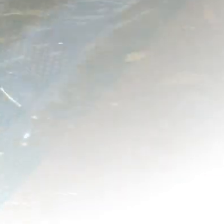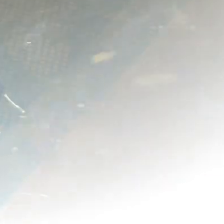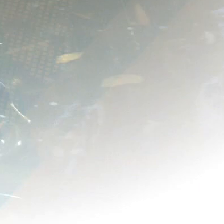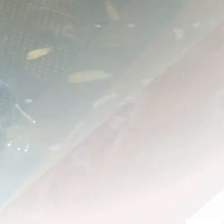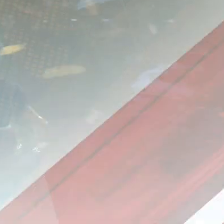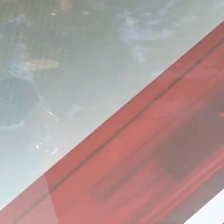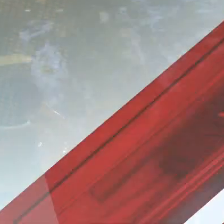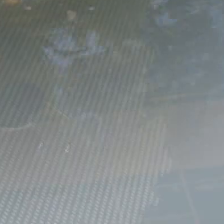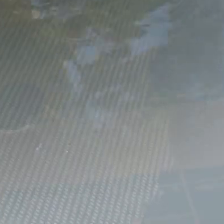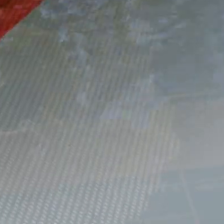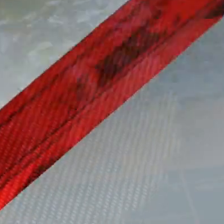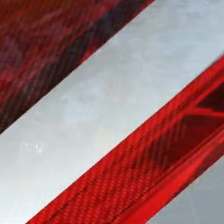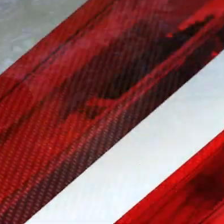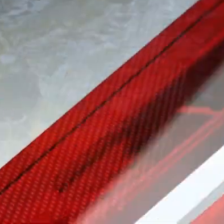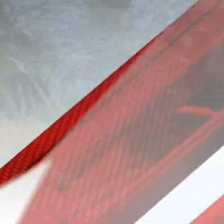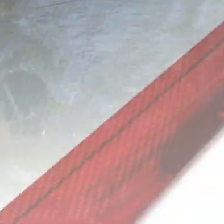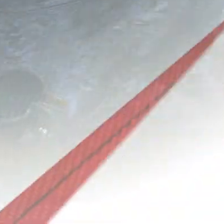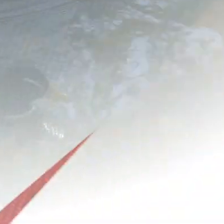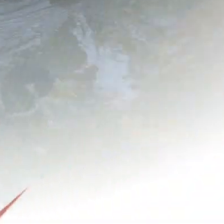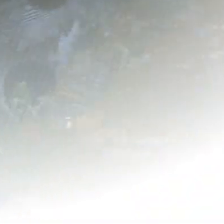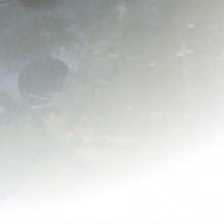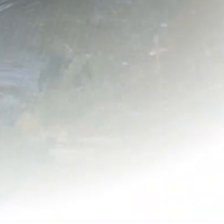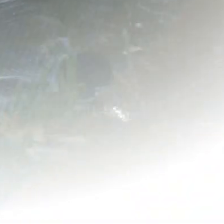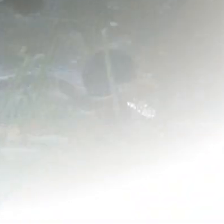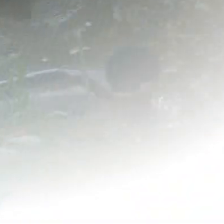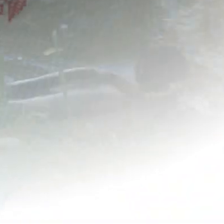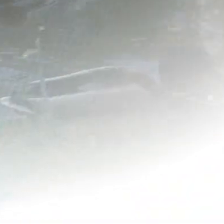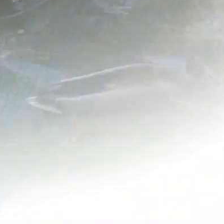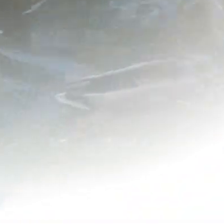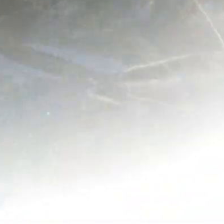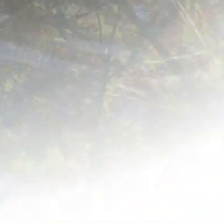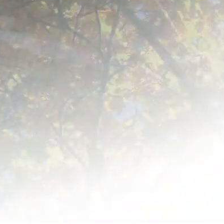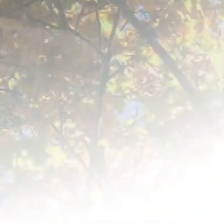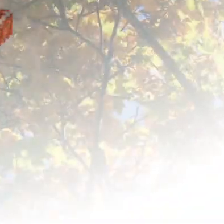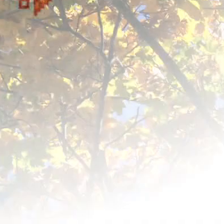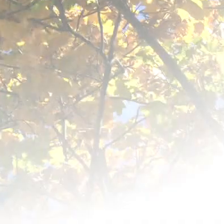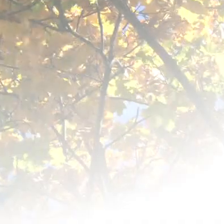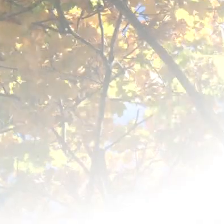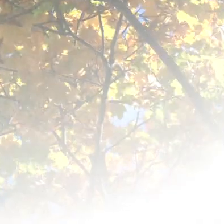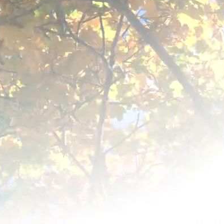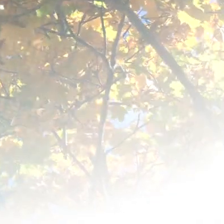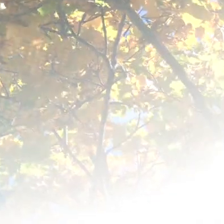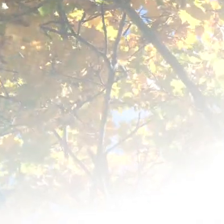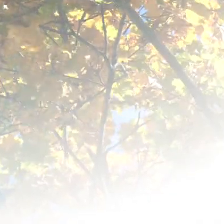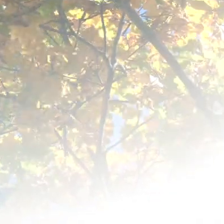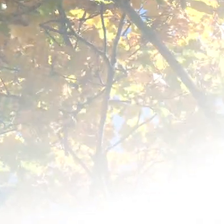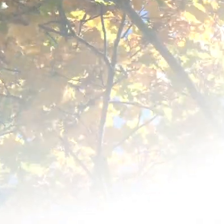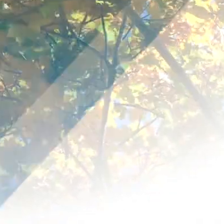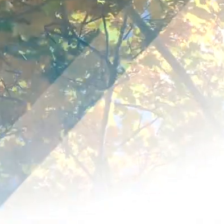ў народзе традиційна звязвалі з набліжэнням зімы. Казалі, на уздзвіжыння знімай каптан, адзявай кажух.